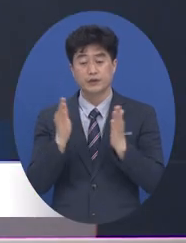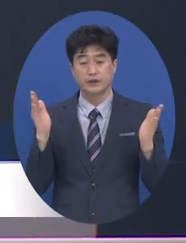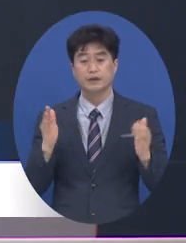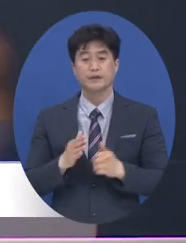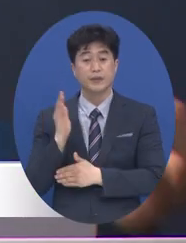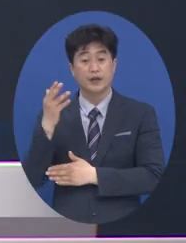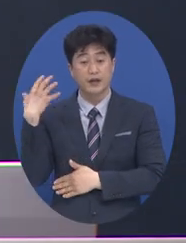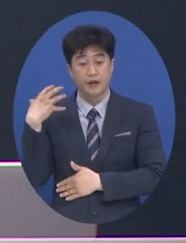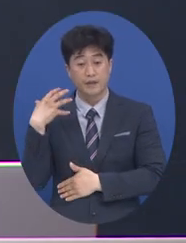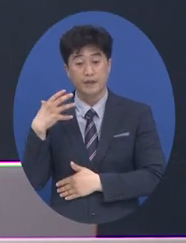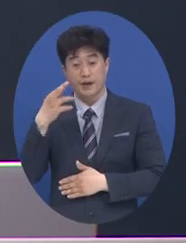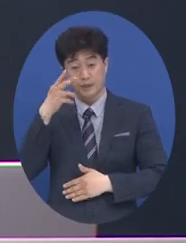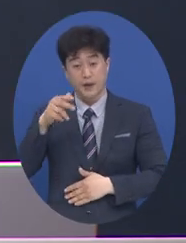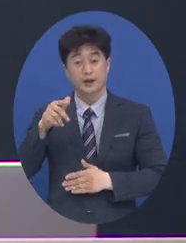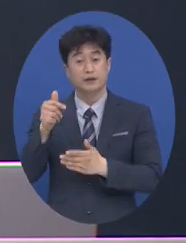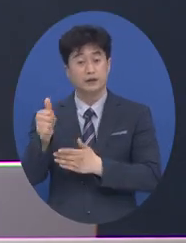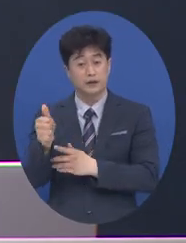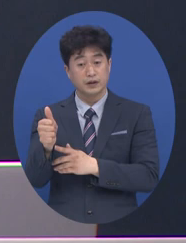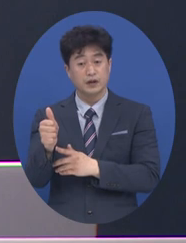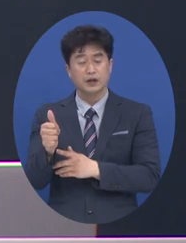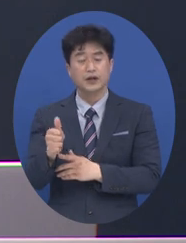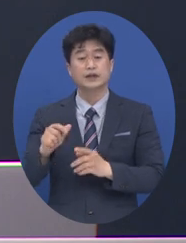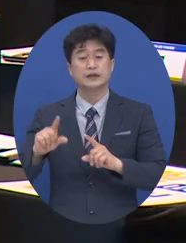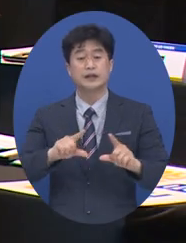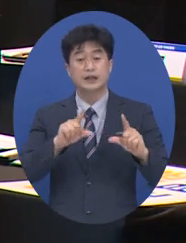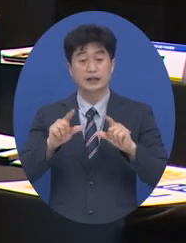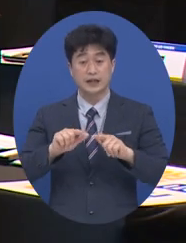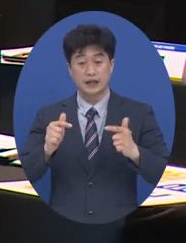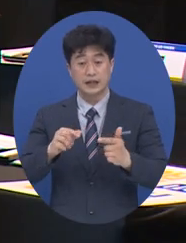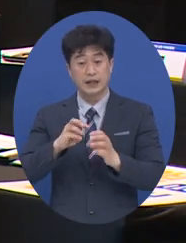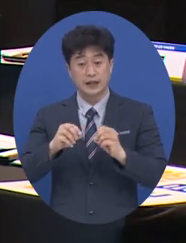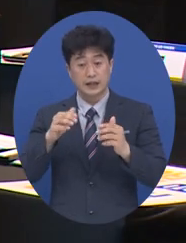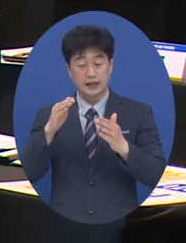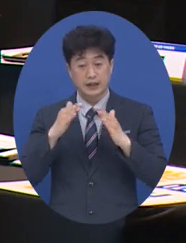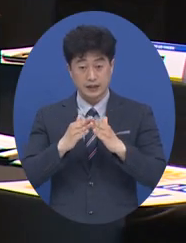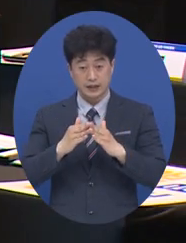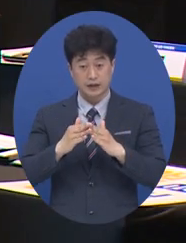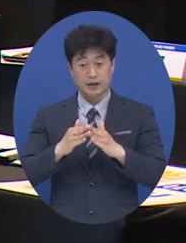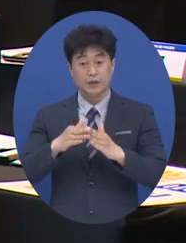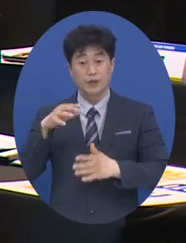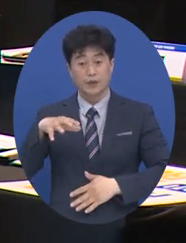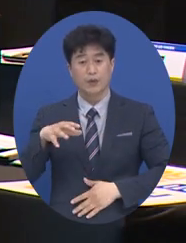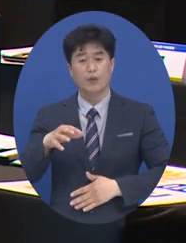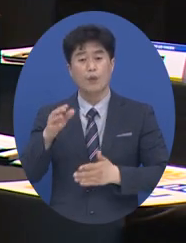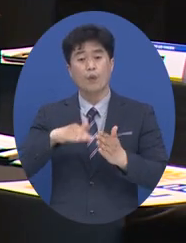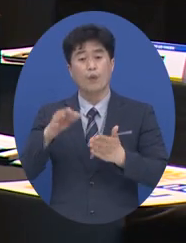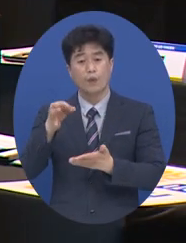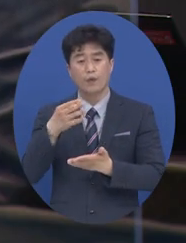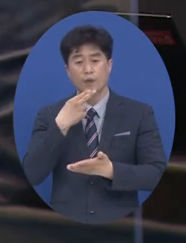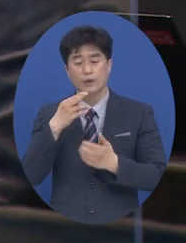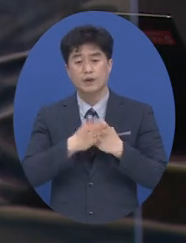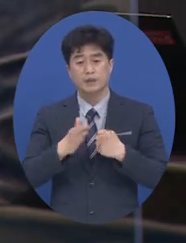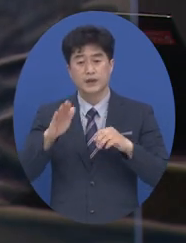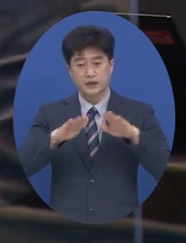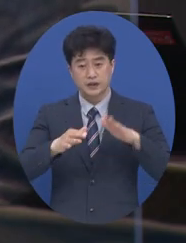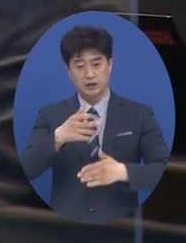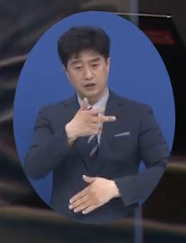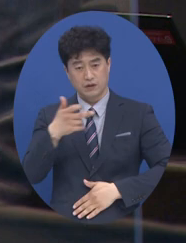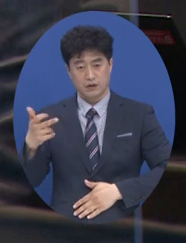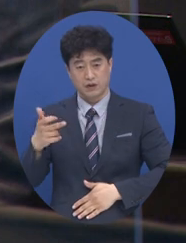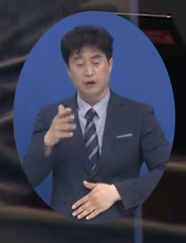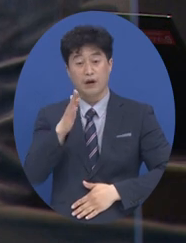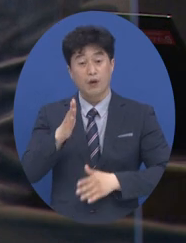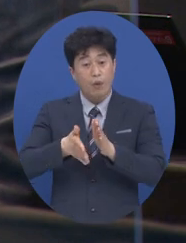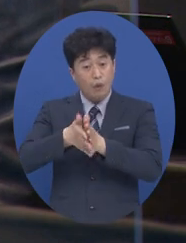규 한국 부동산 0권 연구실장은 비주거용 부동산 에는 공시가격이 없는 탓에 과세표준 이식과 워 차이가 크고 한